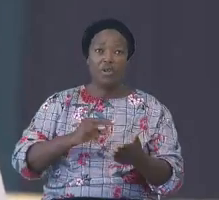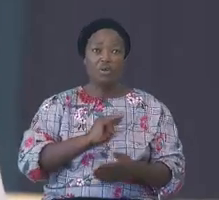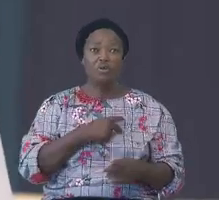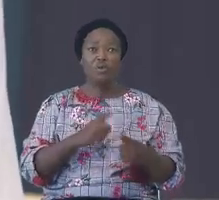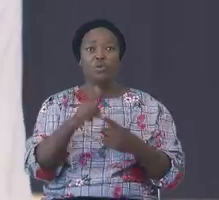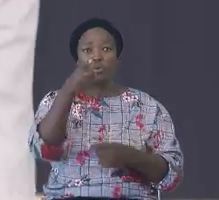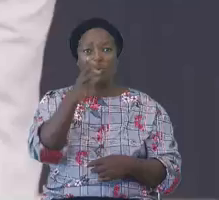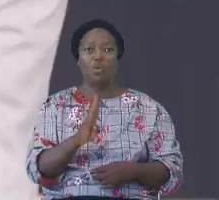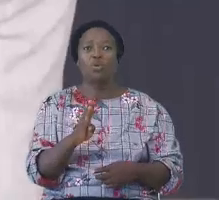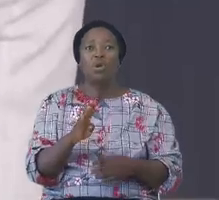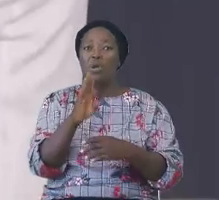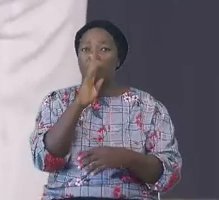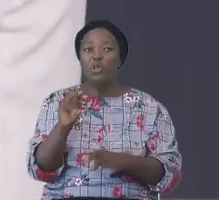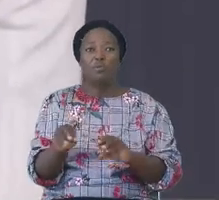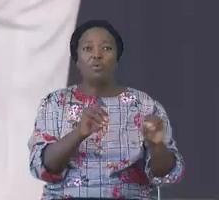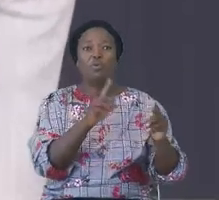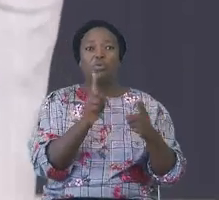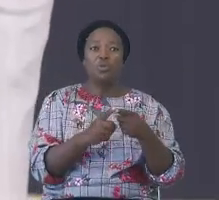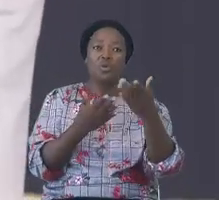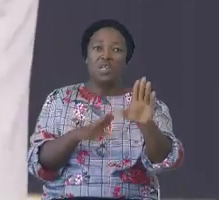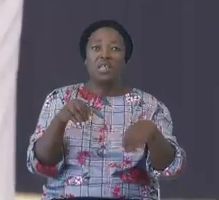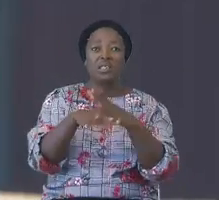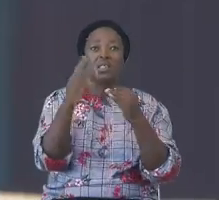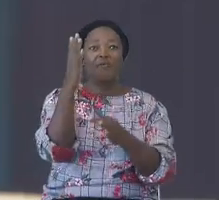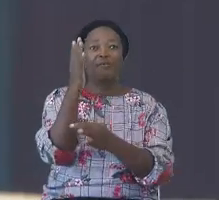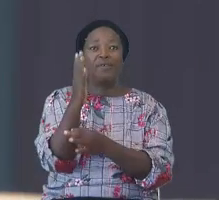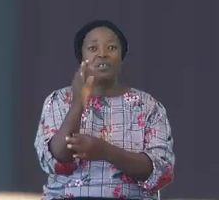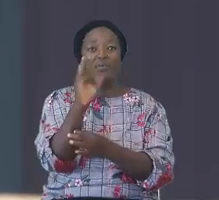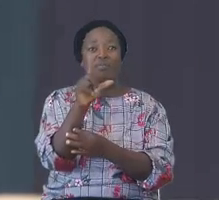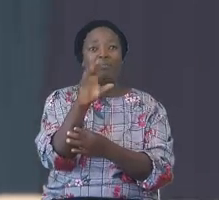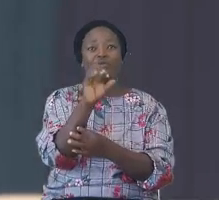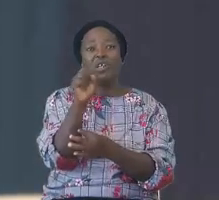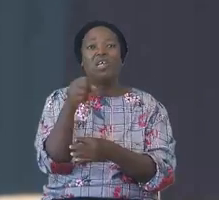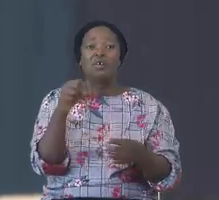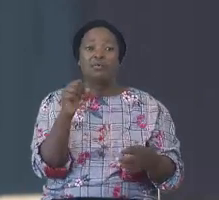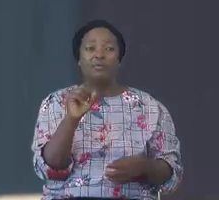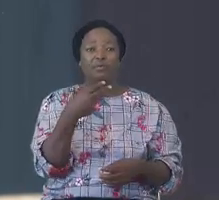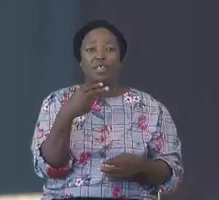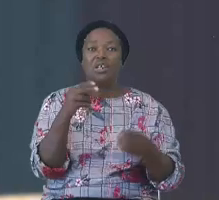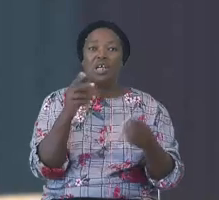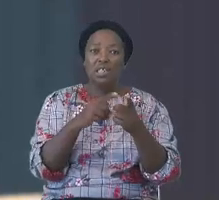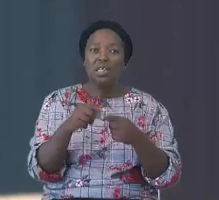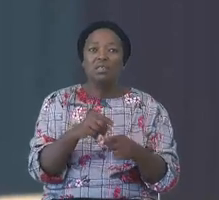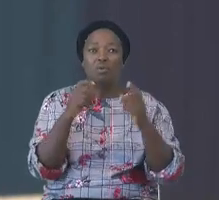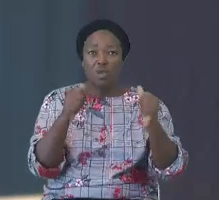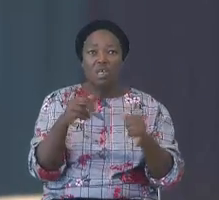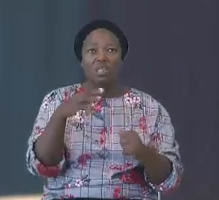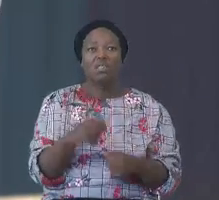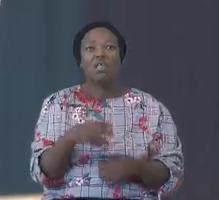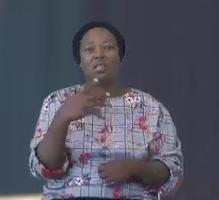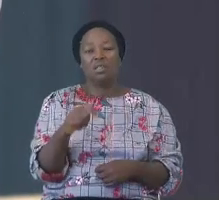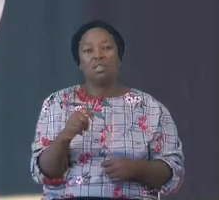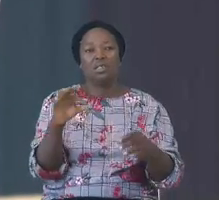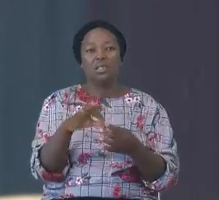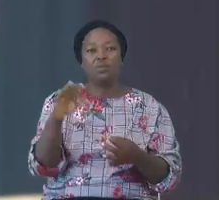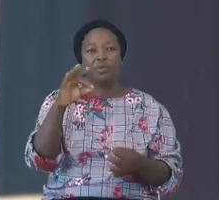et celui qui est hautement élevé au ciel, afin de nous amener à Dieu, ayant été mis à mort quant à la chair,